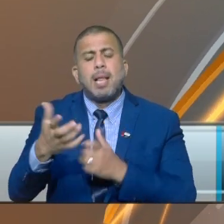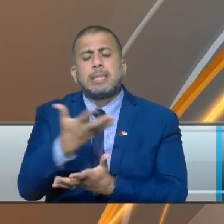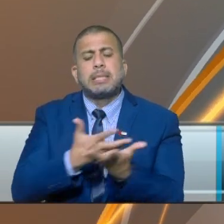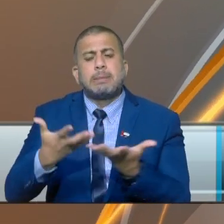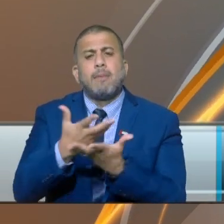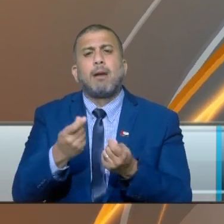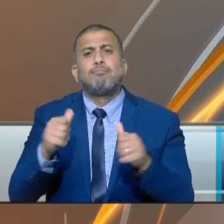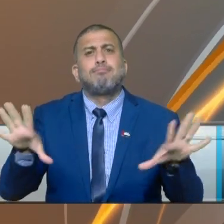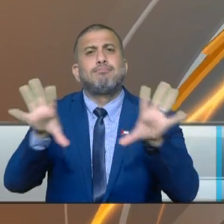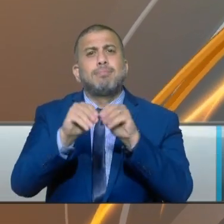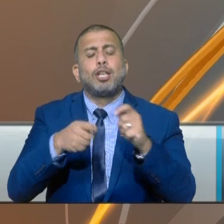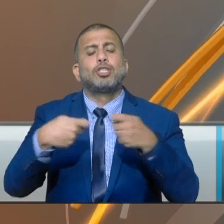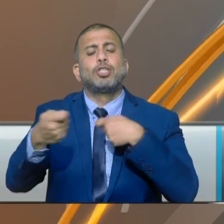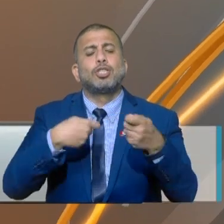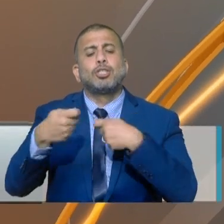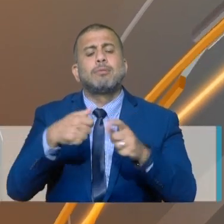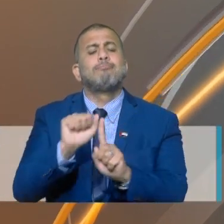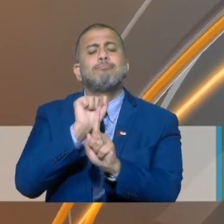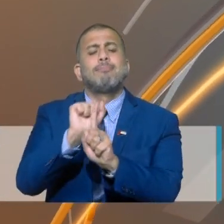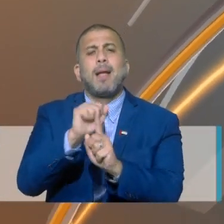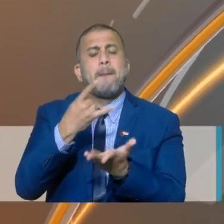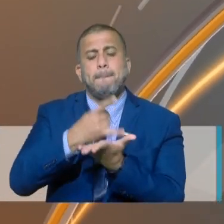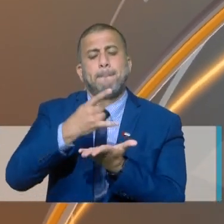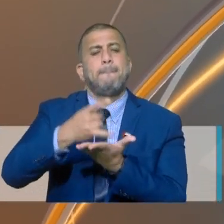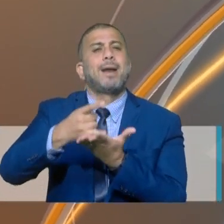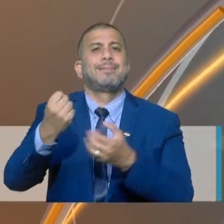فيها والانشطه التجاريه المتعلقه بها